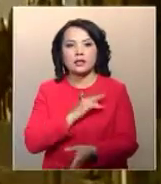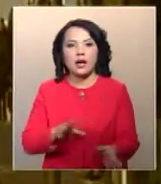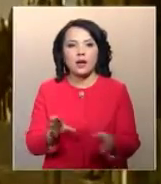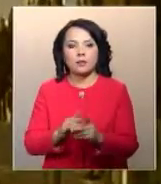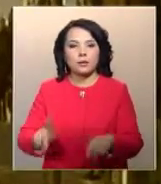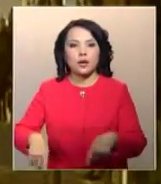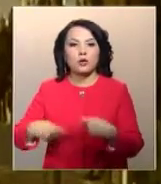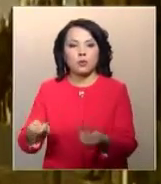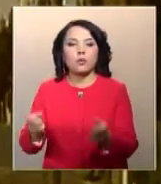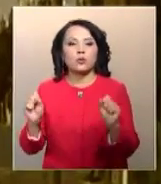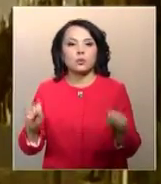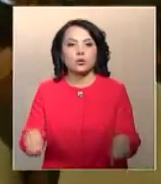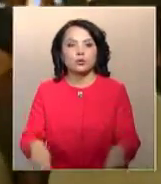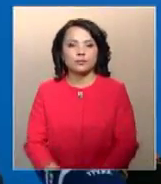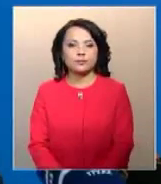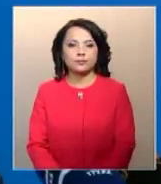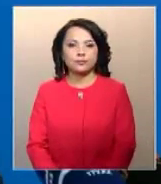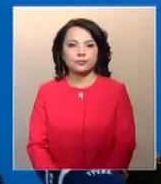әріптеске берілуі мүмкін.